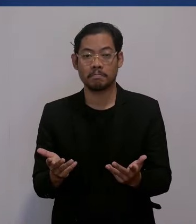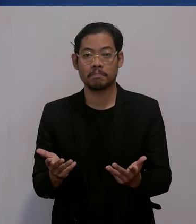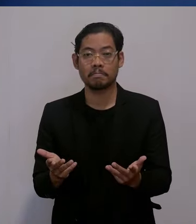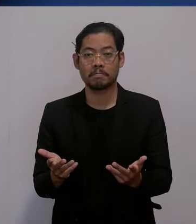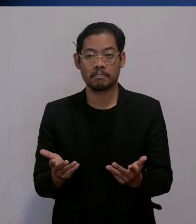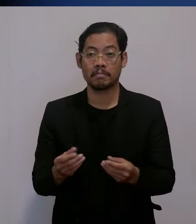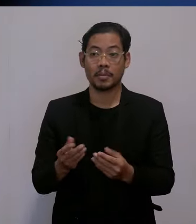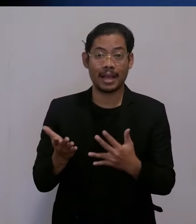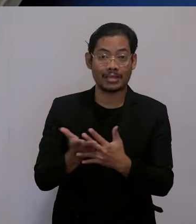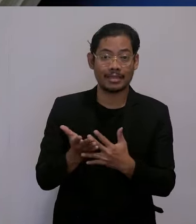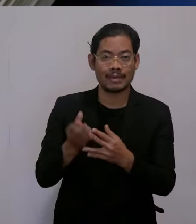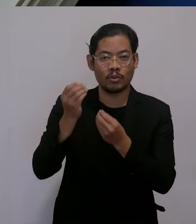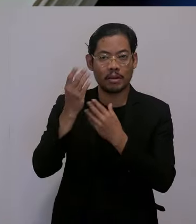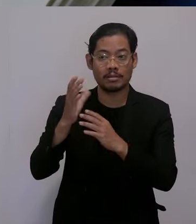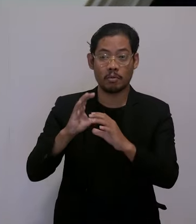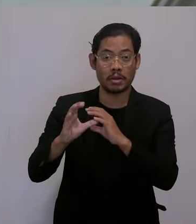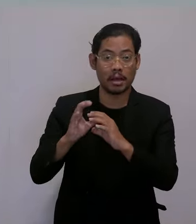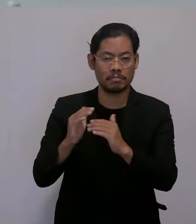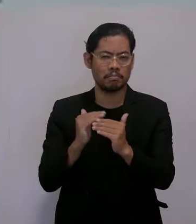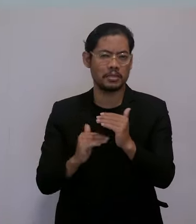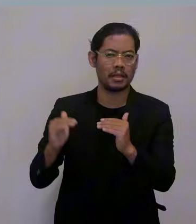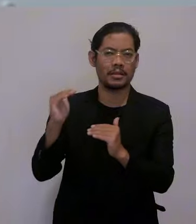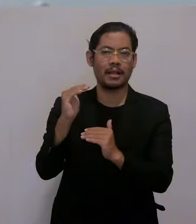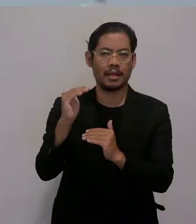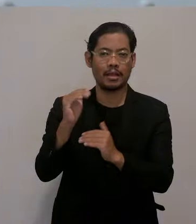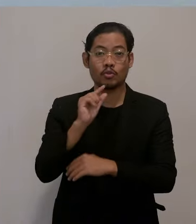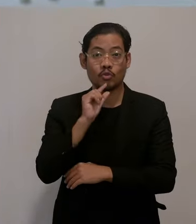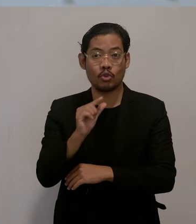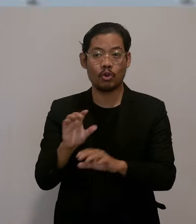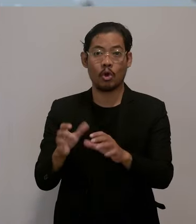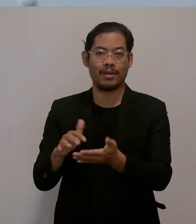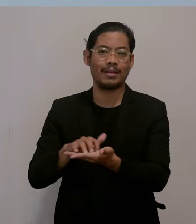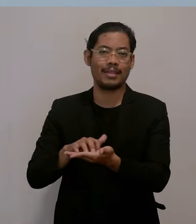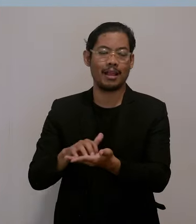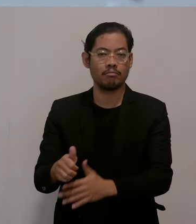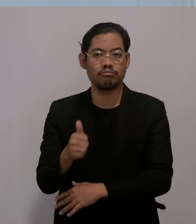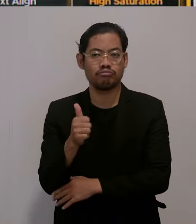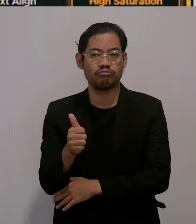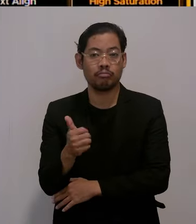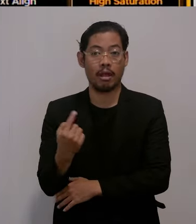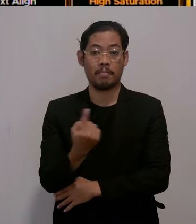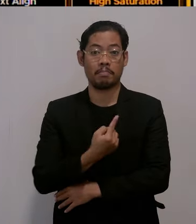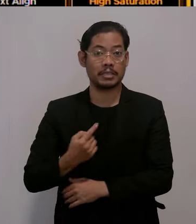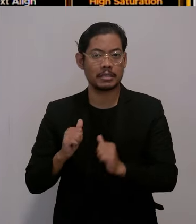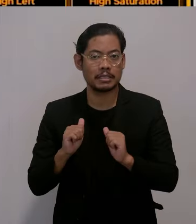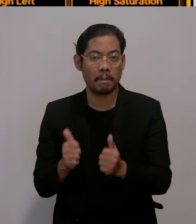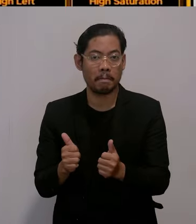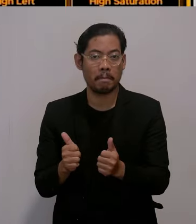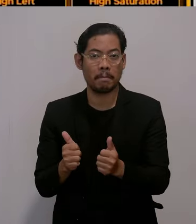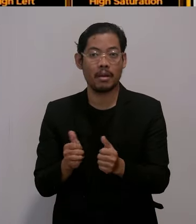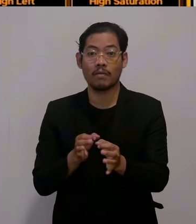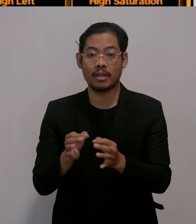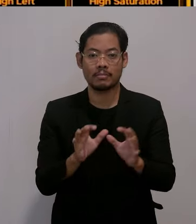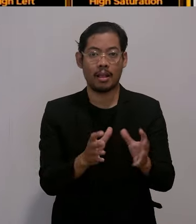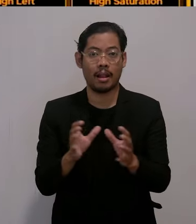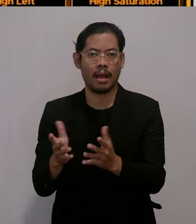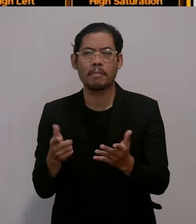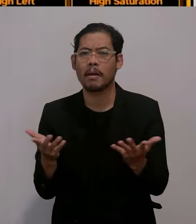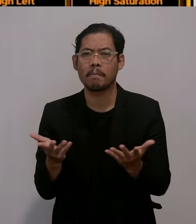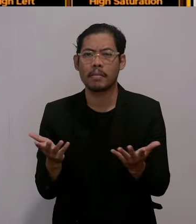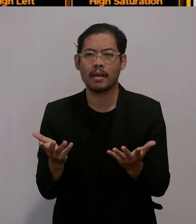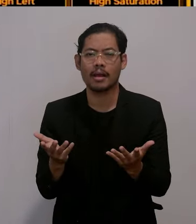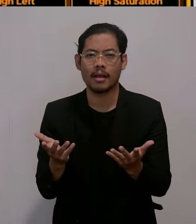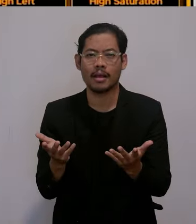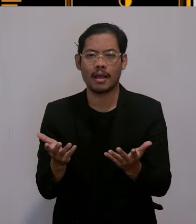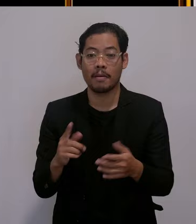Selanjutnya, guna meningkatkan aksesibilitas informasi dan komunikasi yang memadai bagi kelompok rentan, maka kami menyediakan